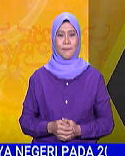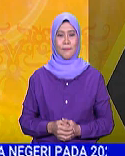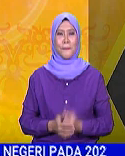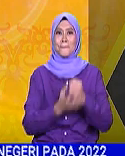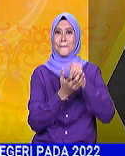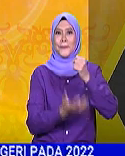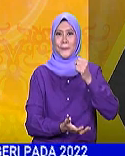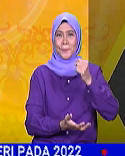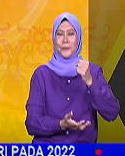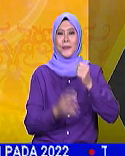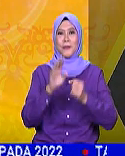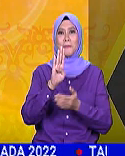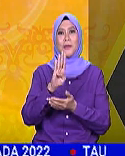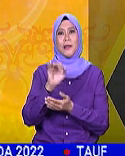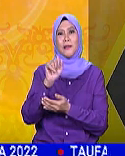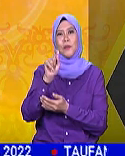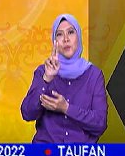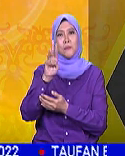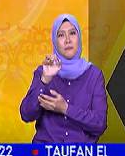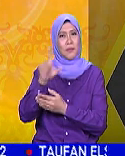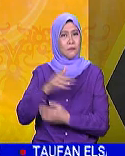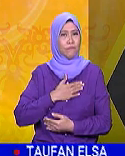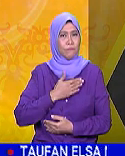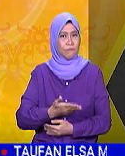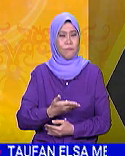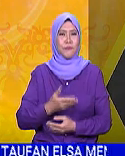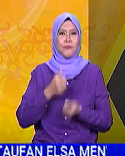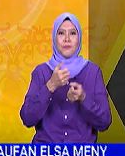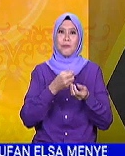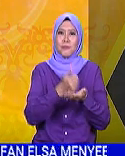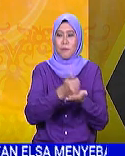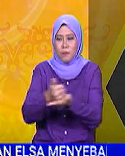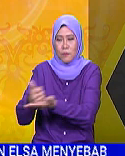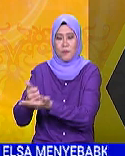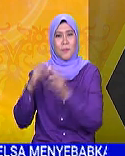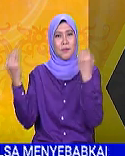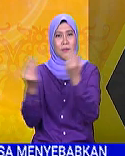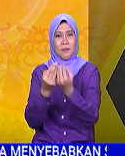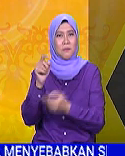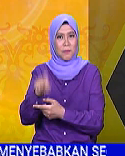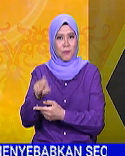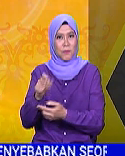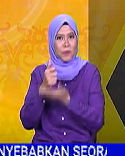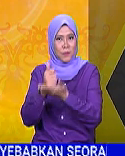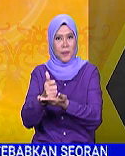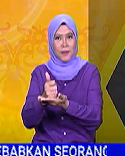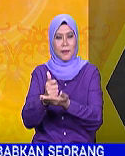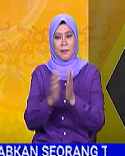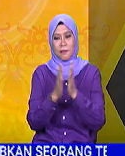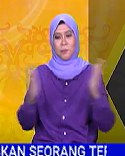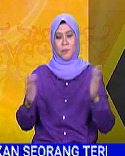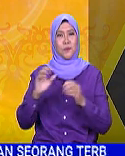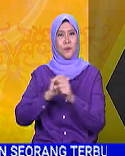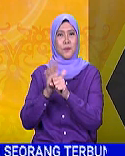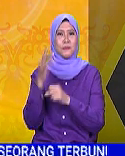Hai tabung baitulmal surowati BS komite menyalurkan sumbangan kepada setiap lapisan masyarakat yang memerlukan bantuan sepanjang tempo